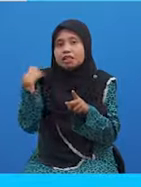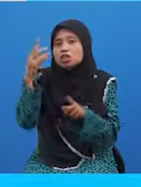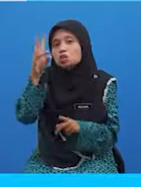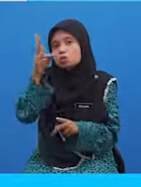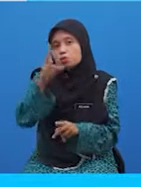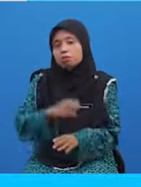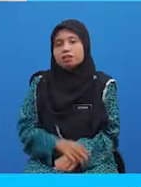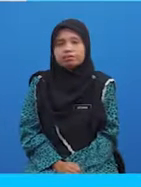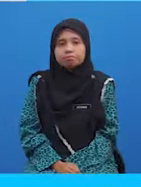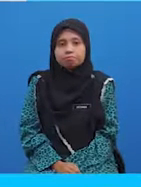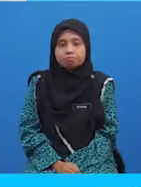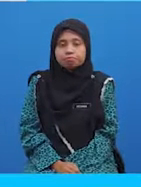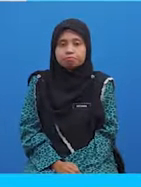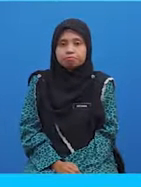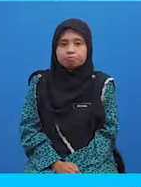17.